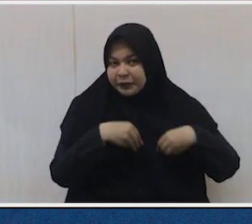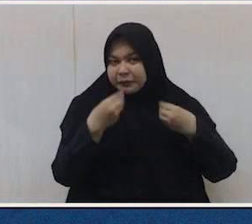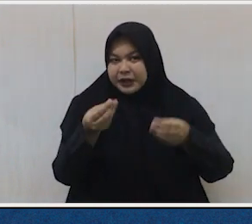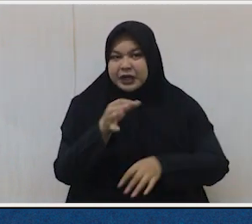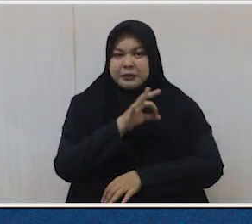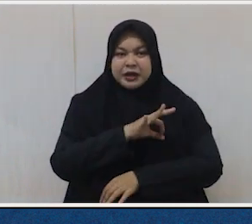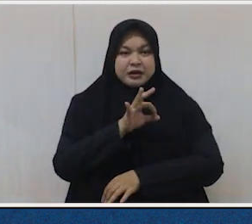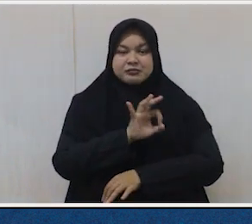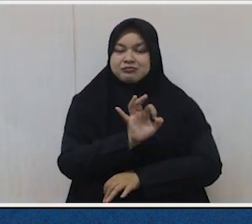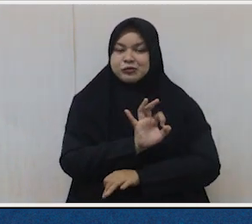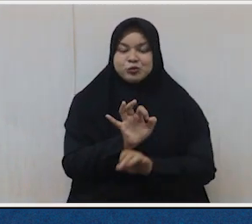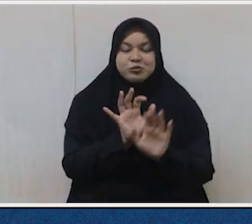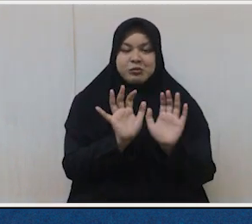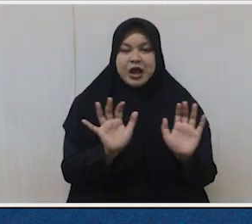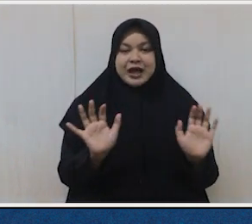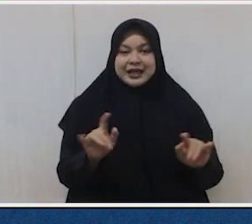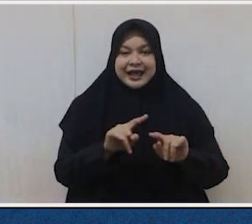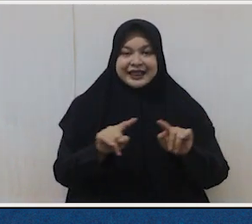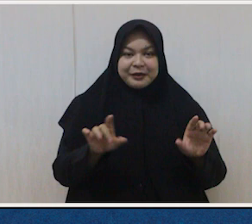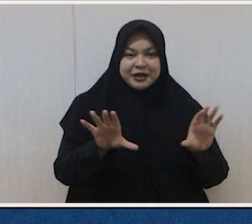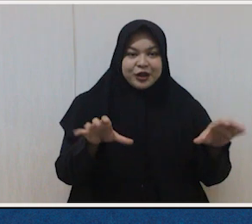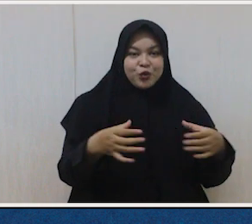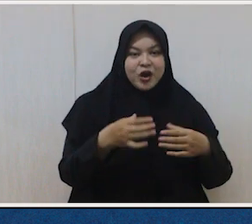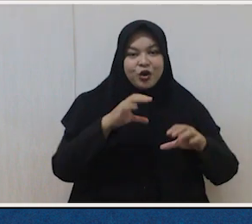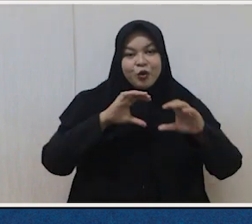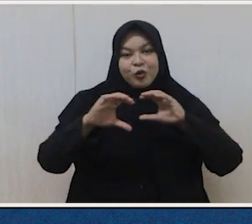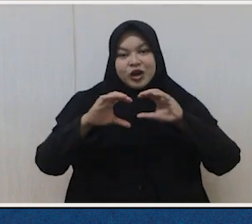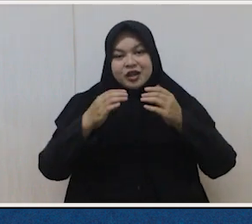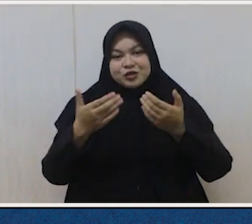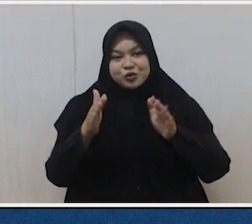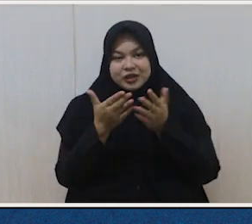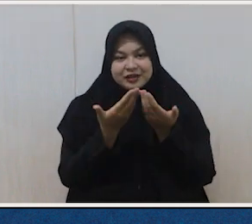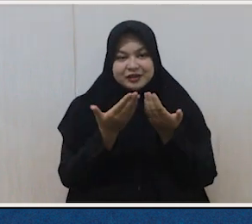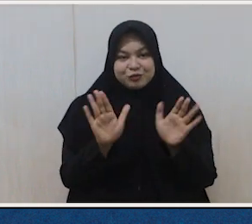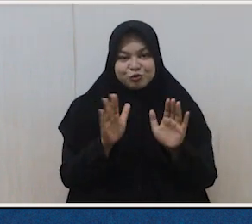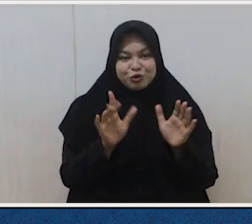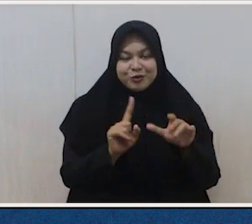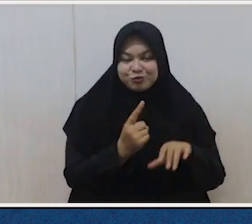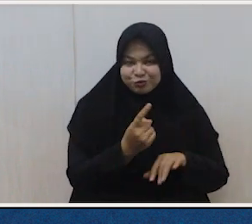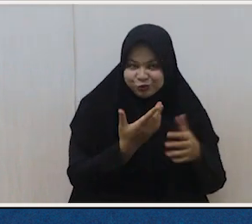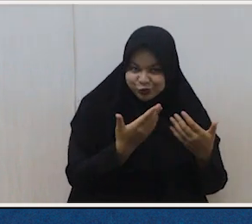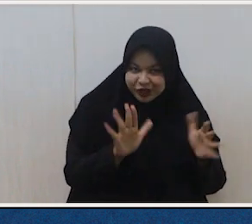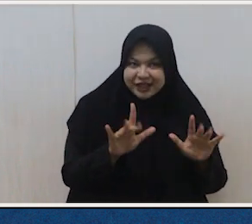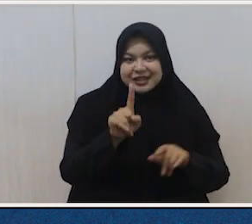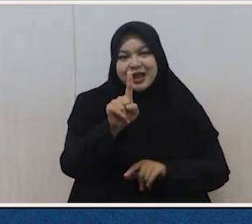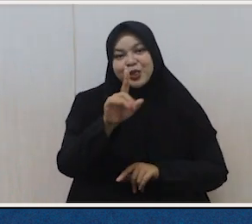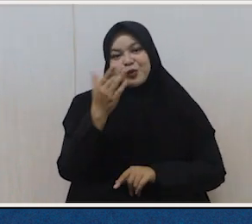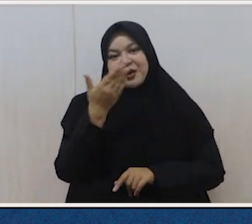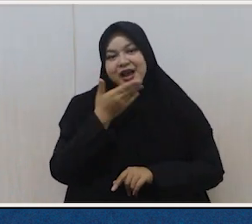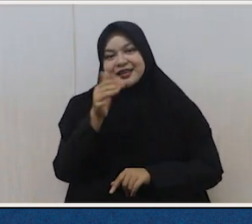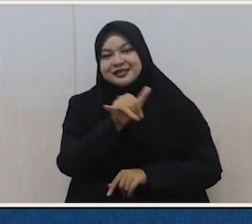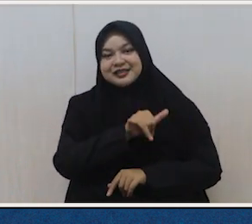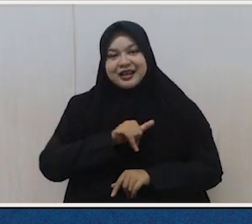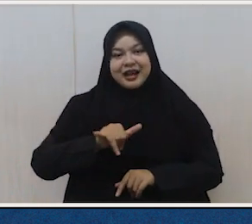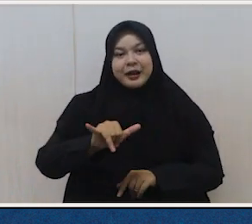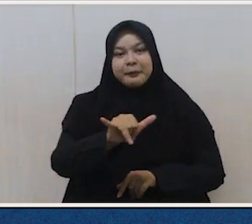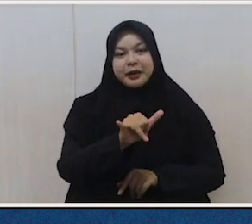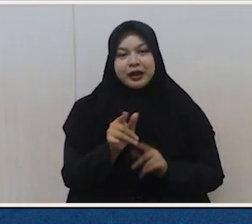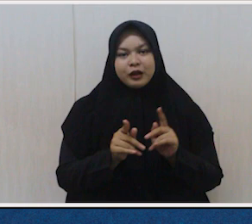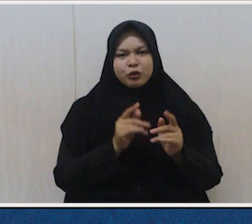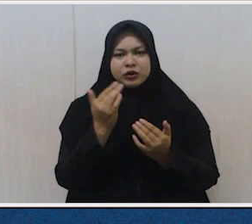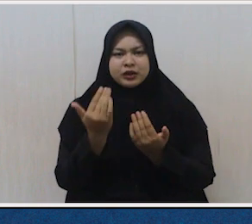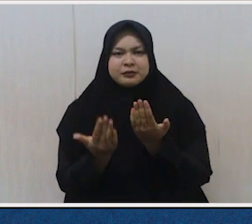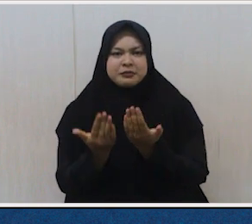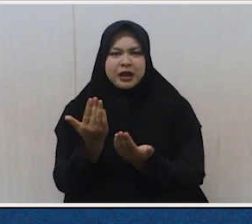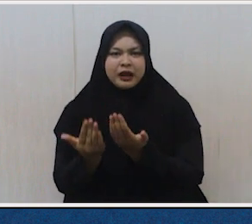kebermanfaatannya mungkin belum banyak tapi setidaknya ruang Komunikasi itu sudah mulai terbuka sudah sudah satu bahasa yang kalau kita